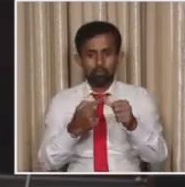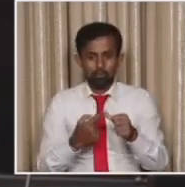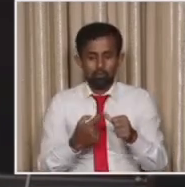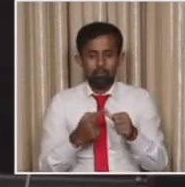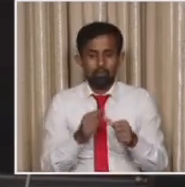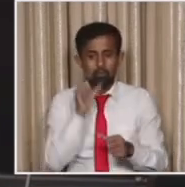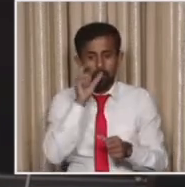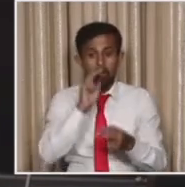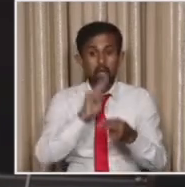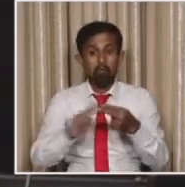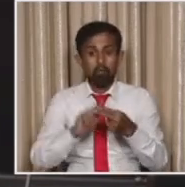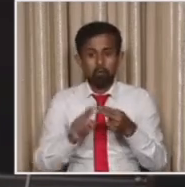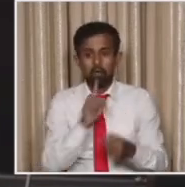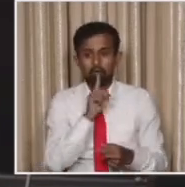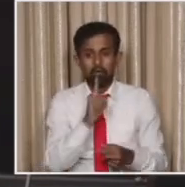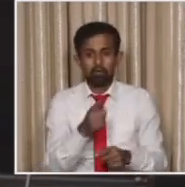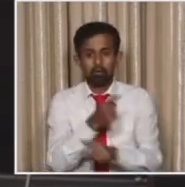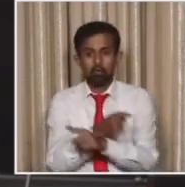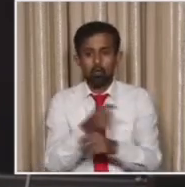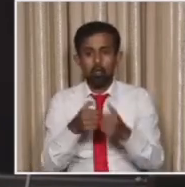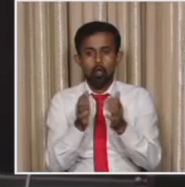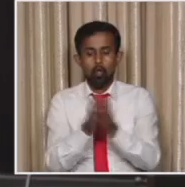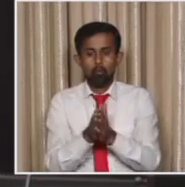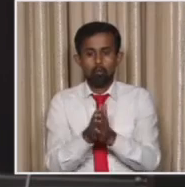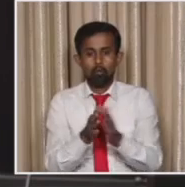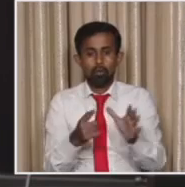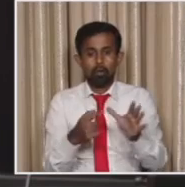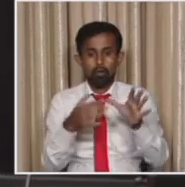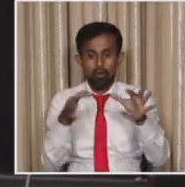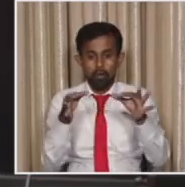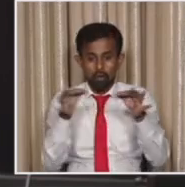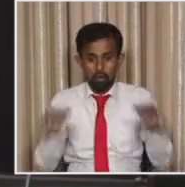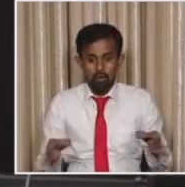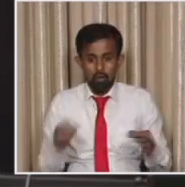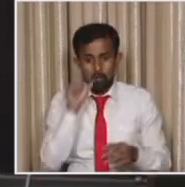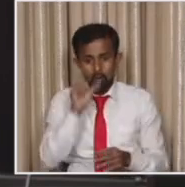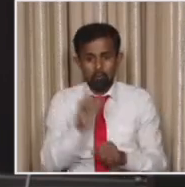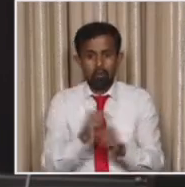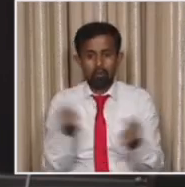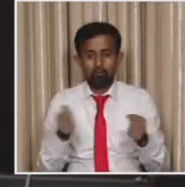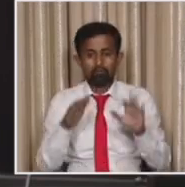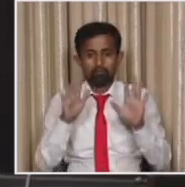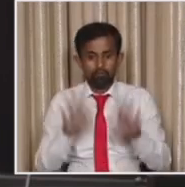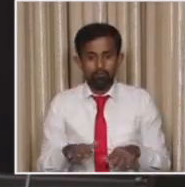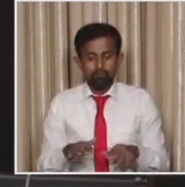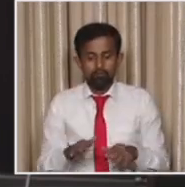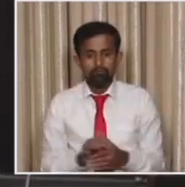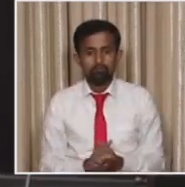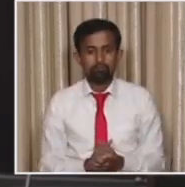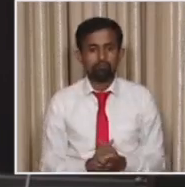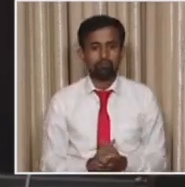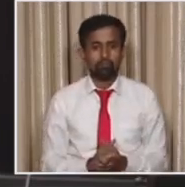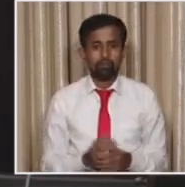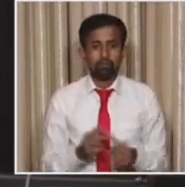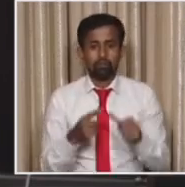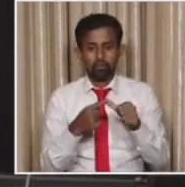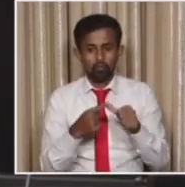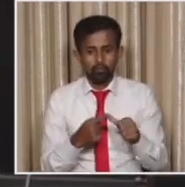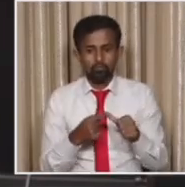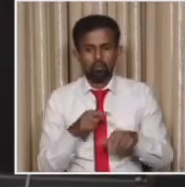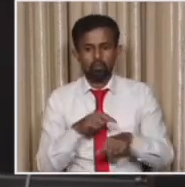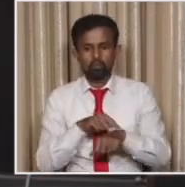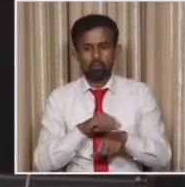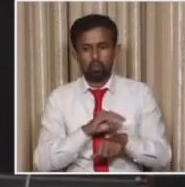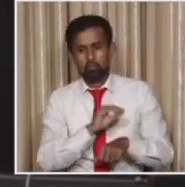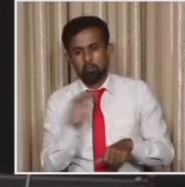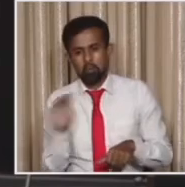කිව්ව ගුරුවරුන්ට ගුරුවරු සියලු දෙනා උත්තරපත්‍ර බැලුවේ නැහැ ඒකේ ප්‍රතිඵලයක් හැටියට ප්‍රතිඵල පරක්කු වුණා